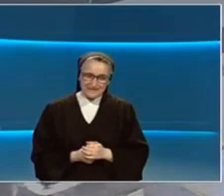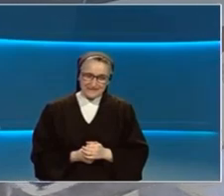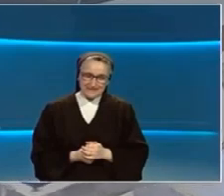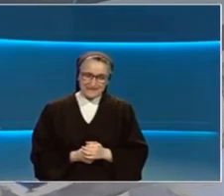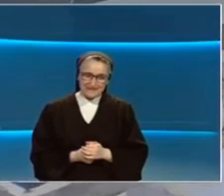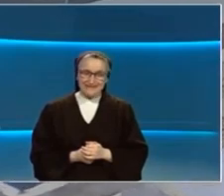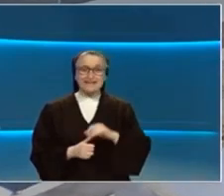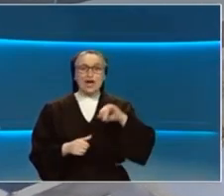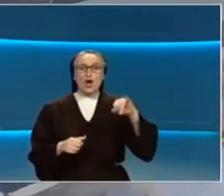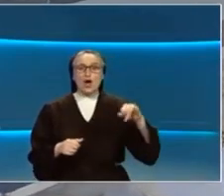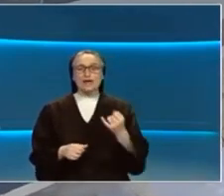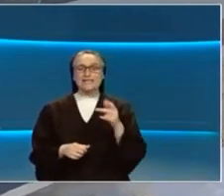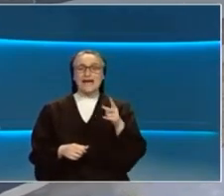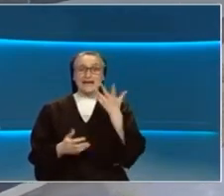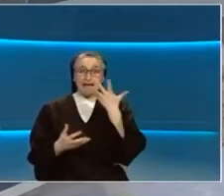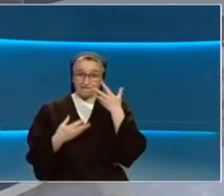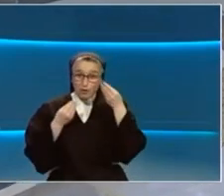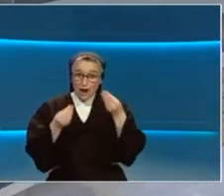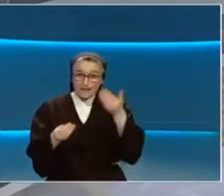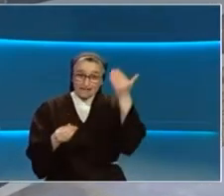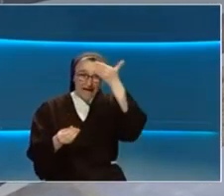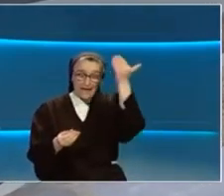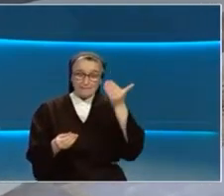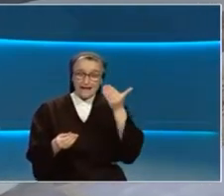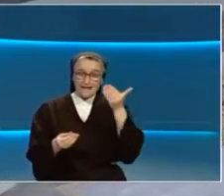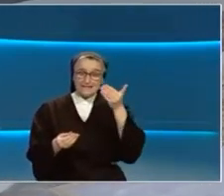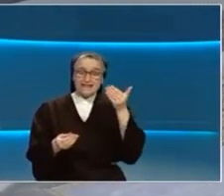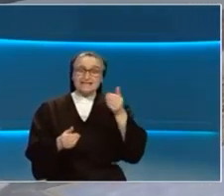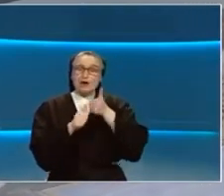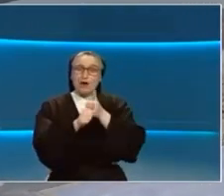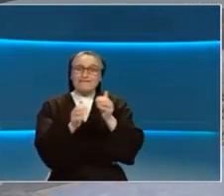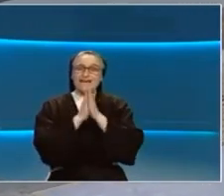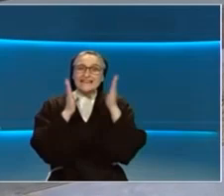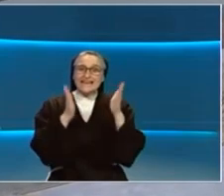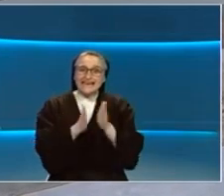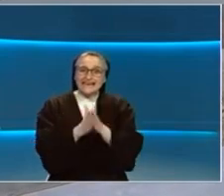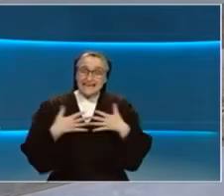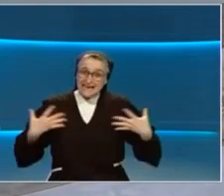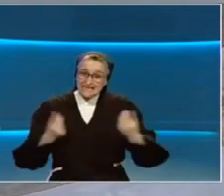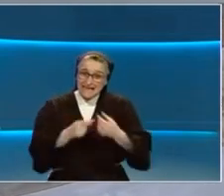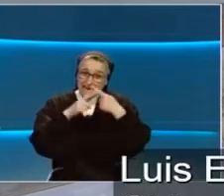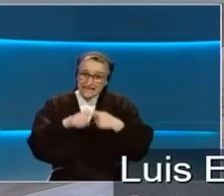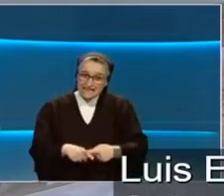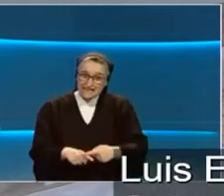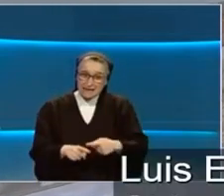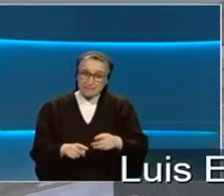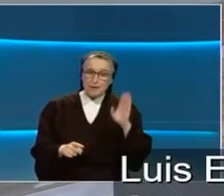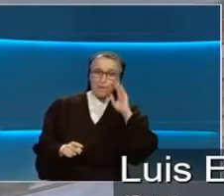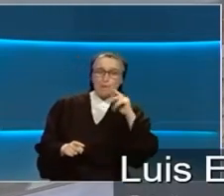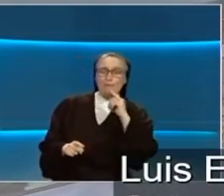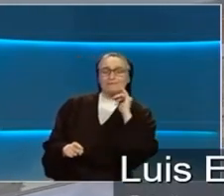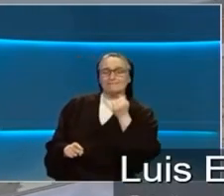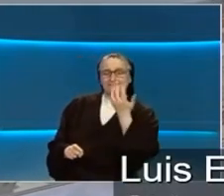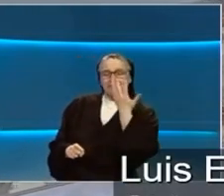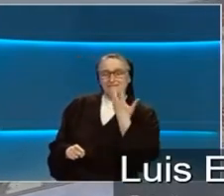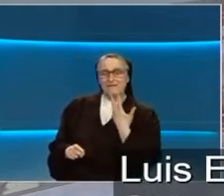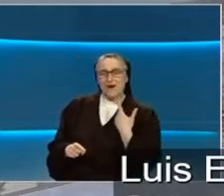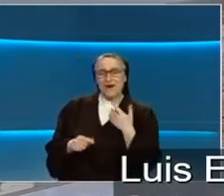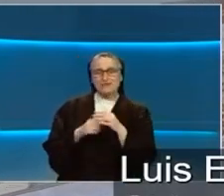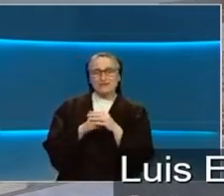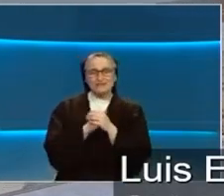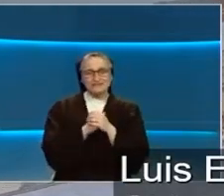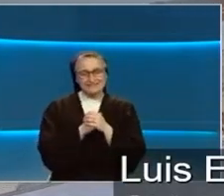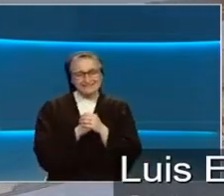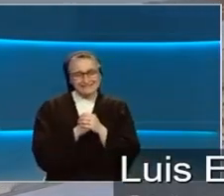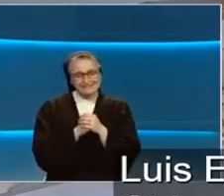Luis Enrique, vuoi ricevere il battesimo nella fede della Chiesa che tutti insieme abbiamo professato? Sì, lo